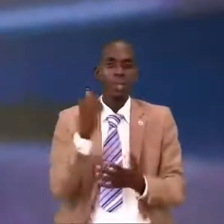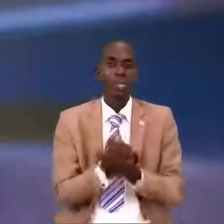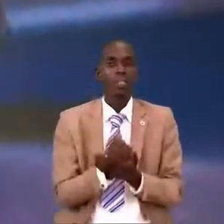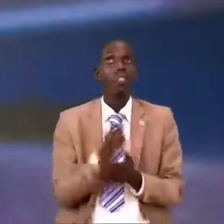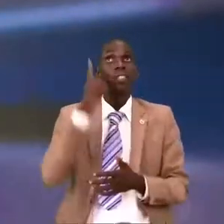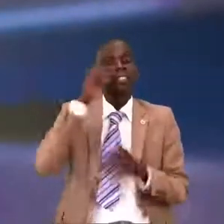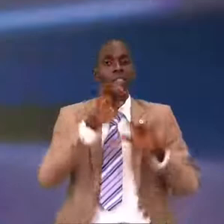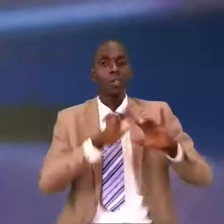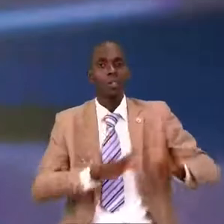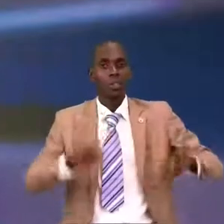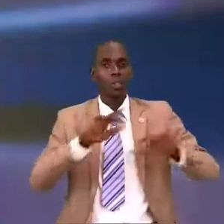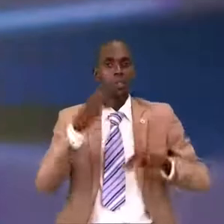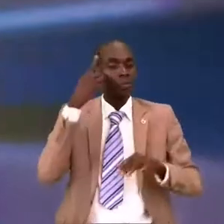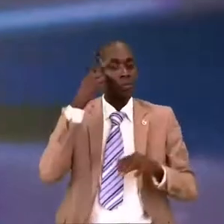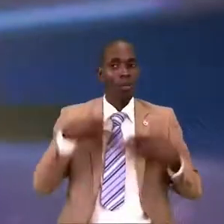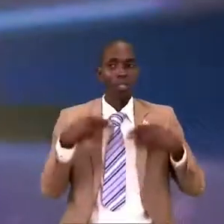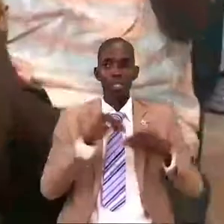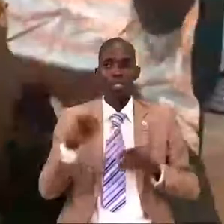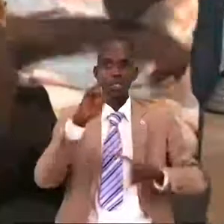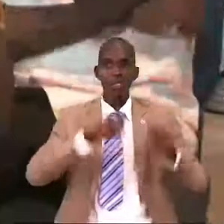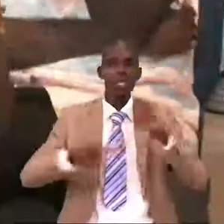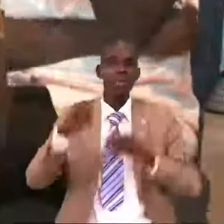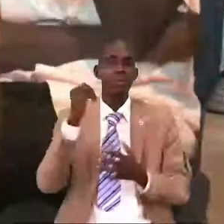pour la délivrance. Amen.